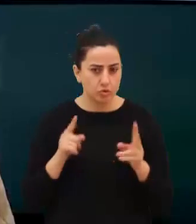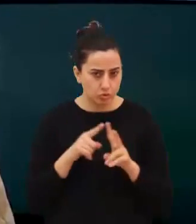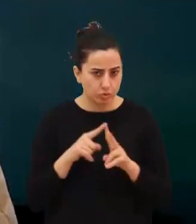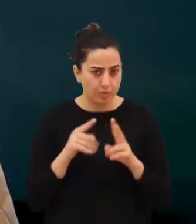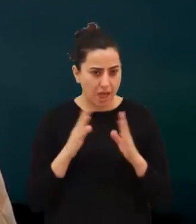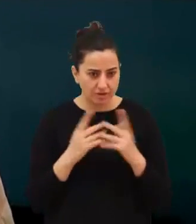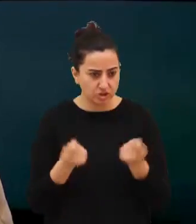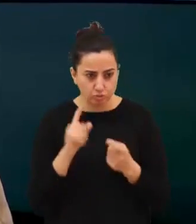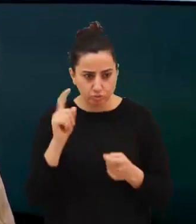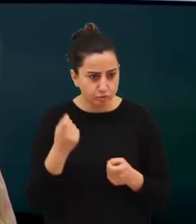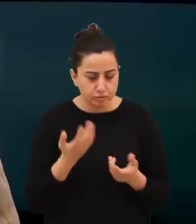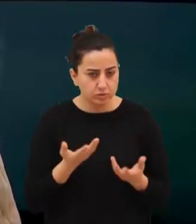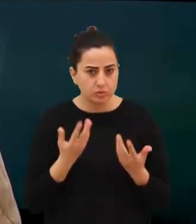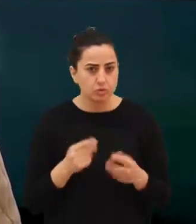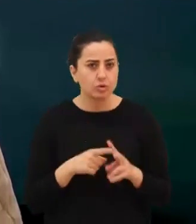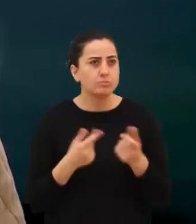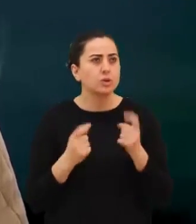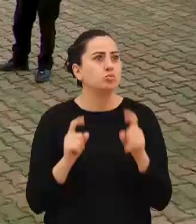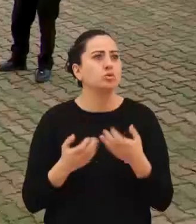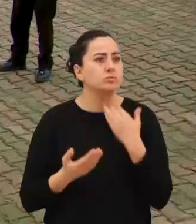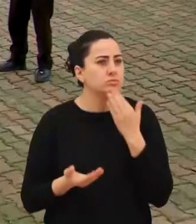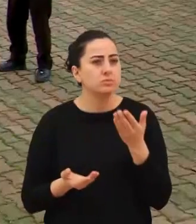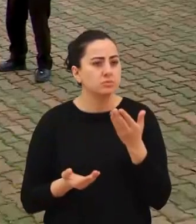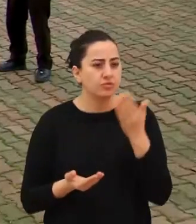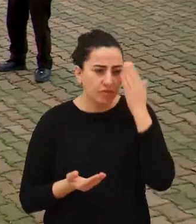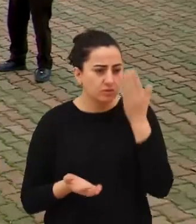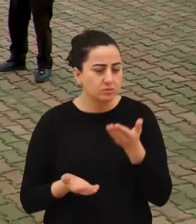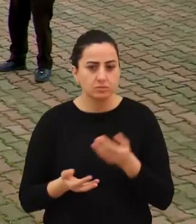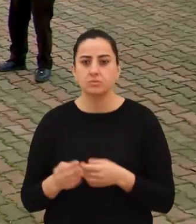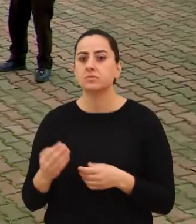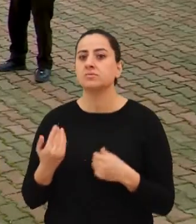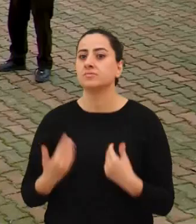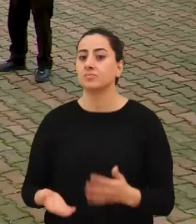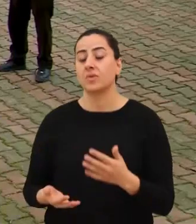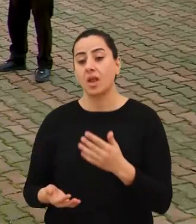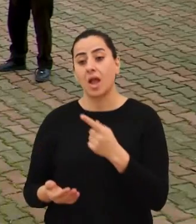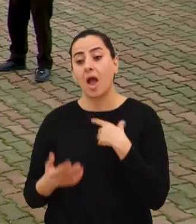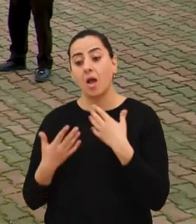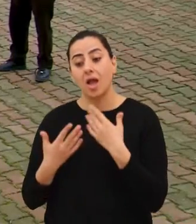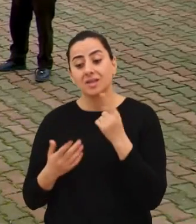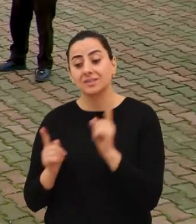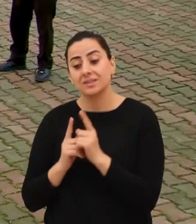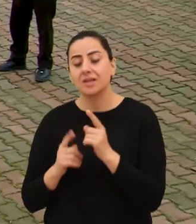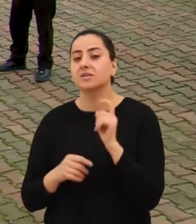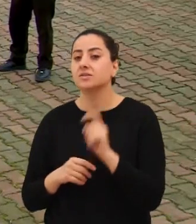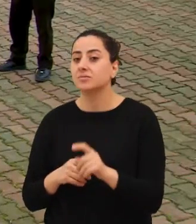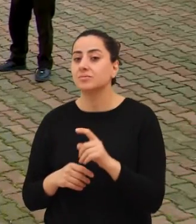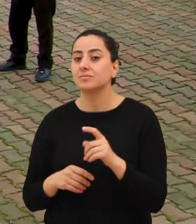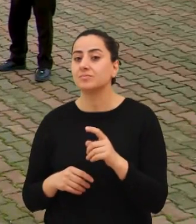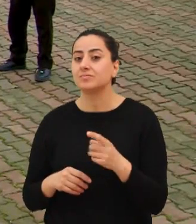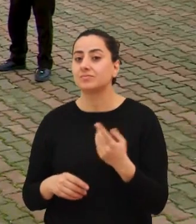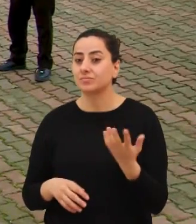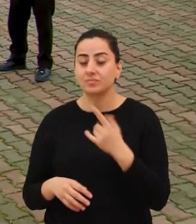eve iş mi getirdi? Yani Nurhan'da ne gezer ki o kadar para? Efendim haberin ana başlığını söyledim. Şimdi çok merak ediyorum.